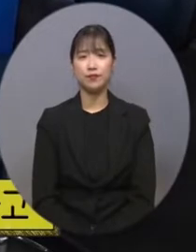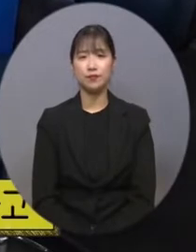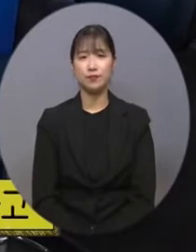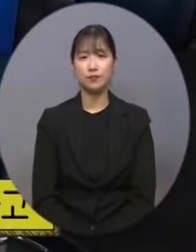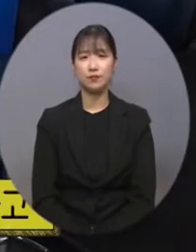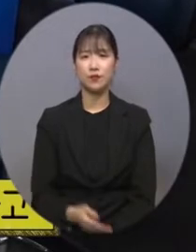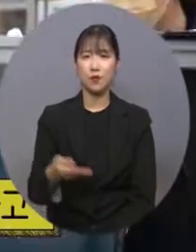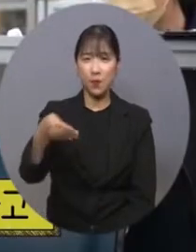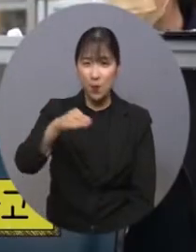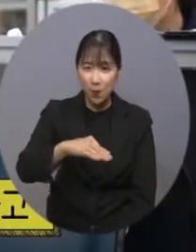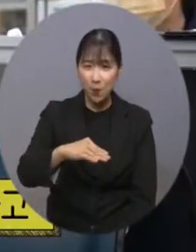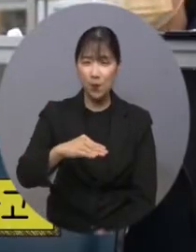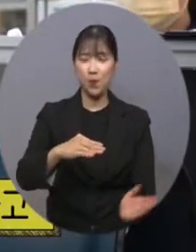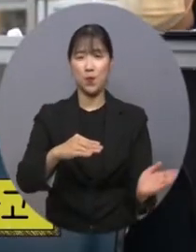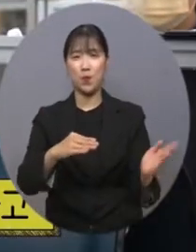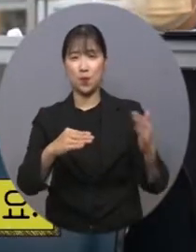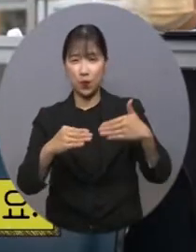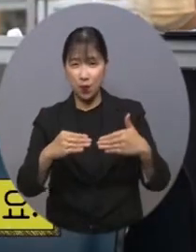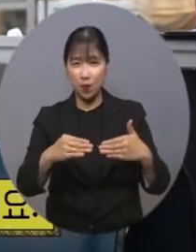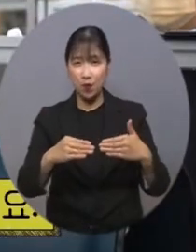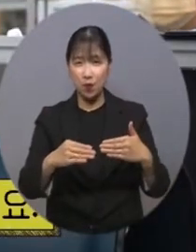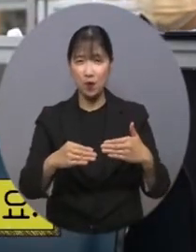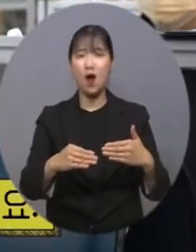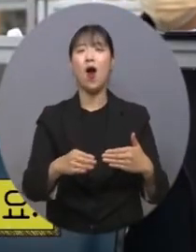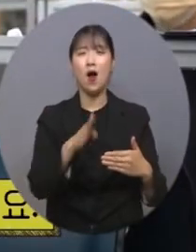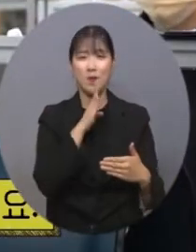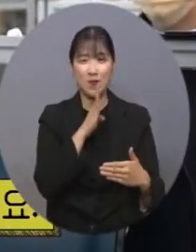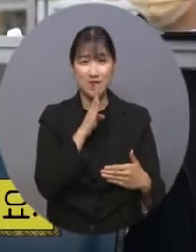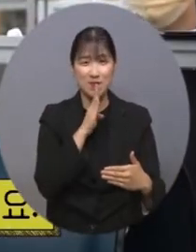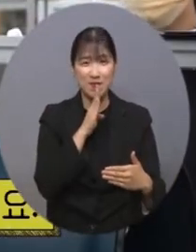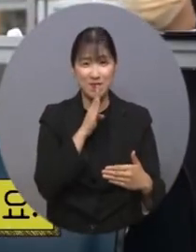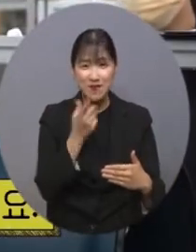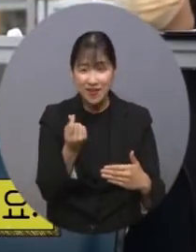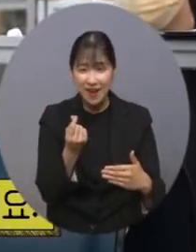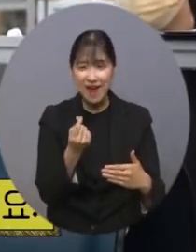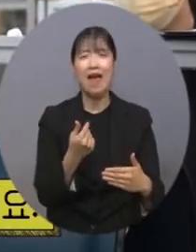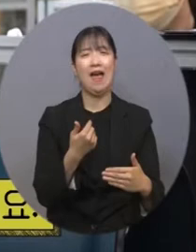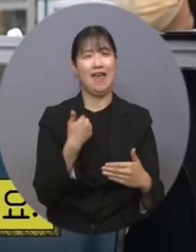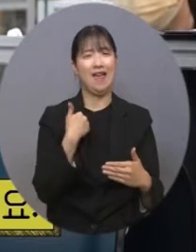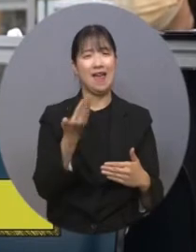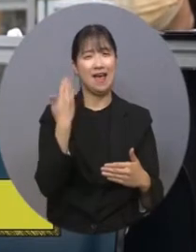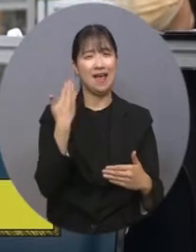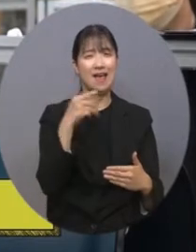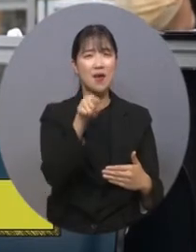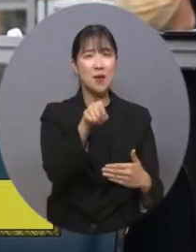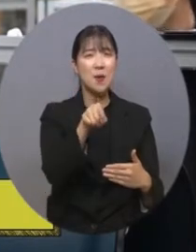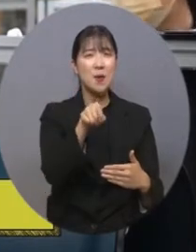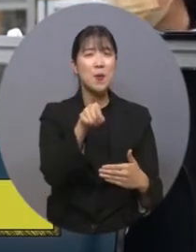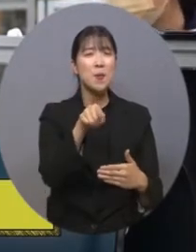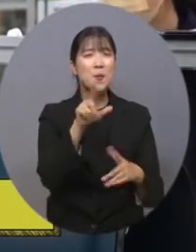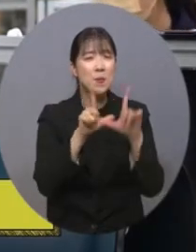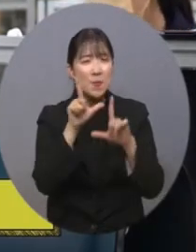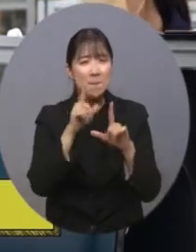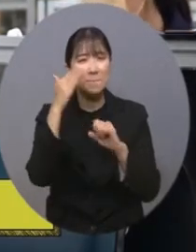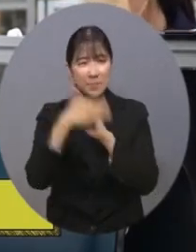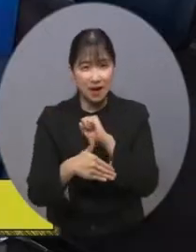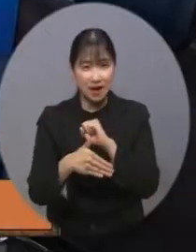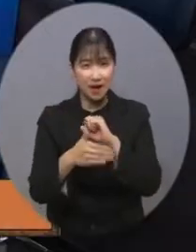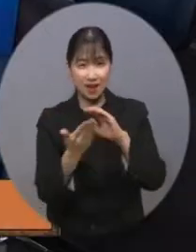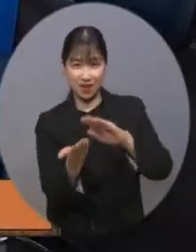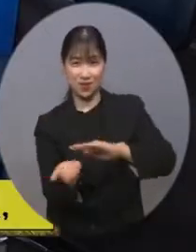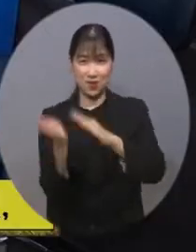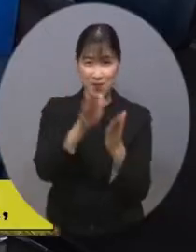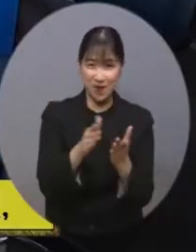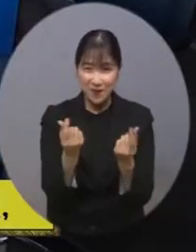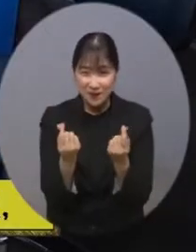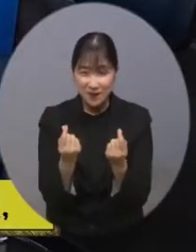이렇게 하고, 이렇게 하고, 됐어요. 그쵸? 네. 이렇게 하고, 제가 아까 하시는 걸 봤어요. 바로 이렇게 돌리시더라고요. 그쵸?